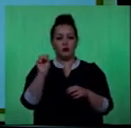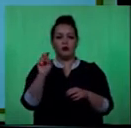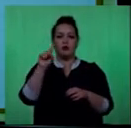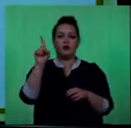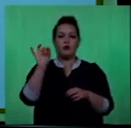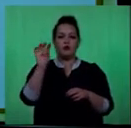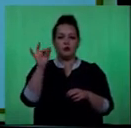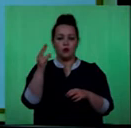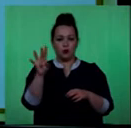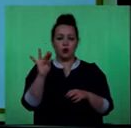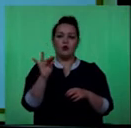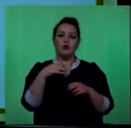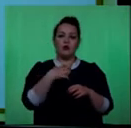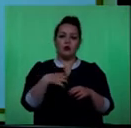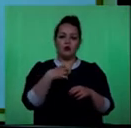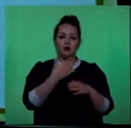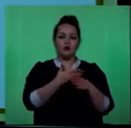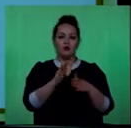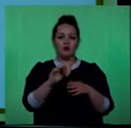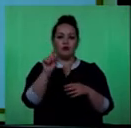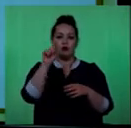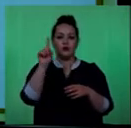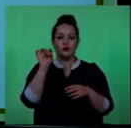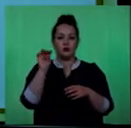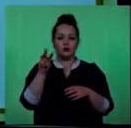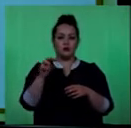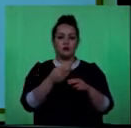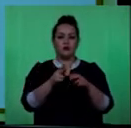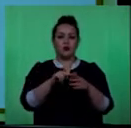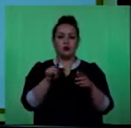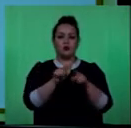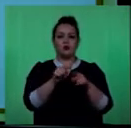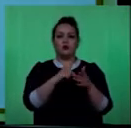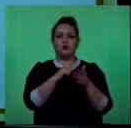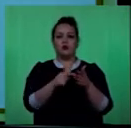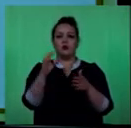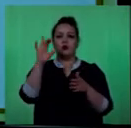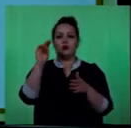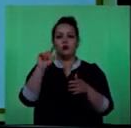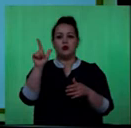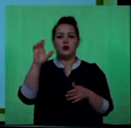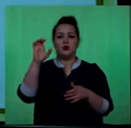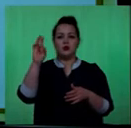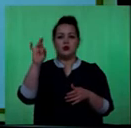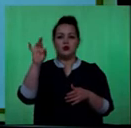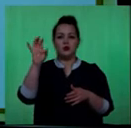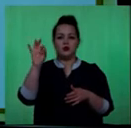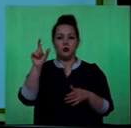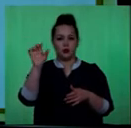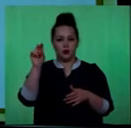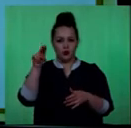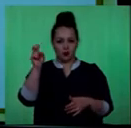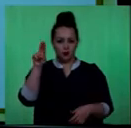общая часть зим это тоже однокоренные слова снег снегопад здесь два